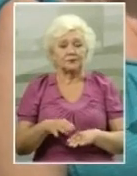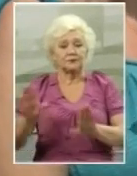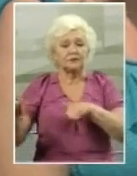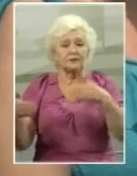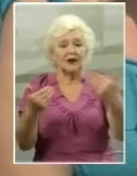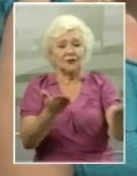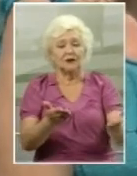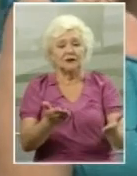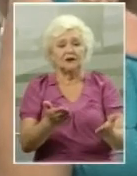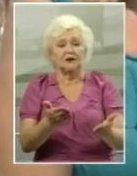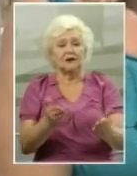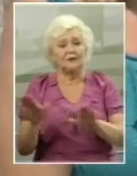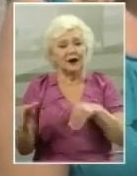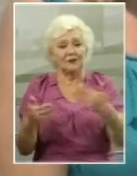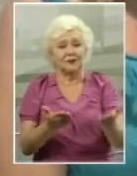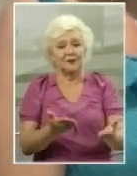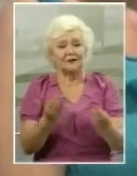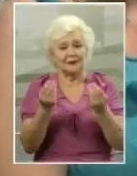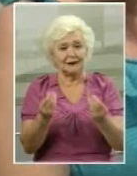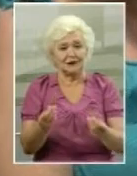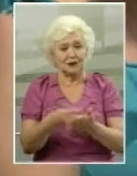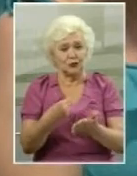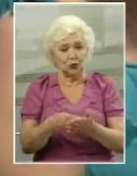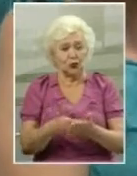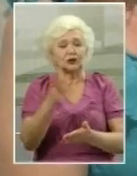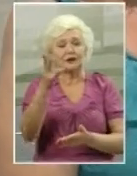виділити, як кажуть, кошти